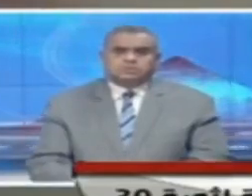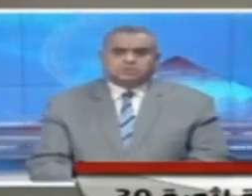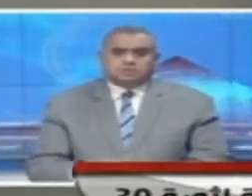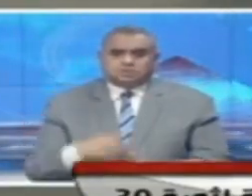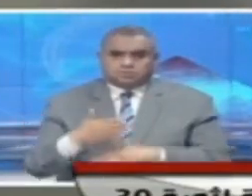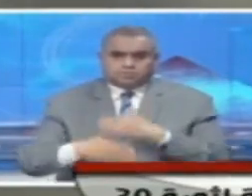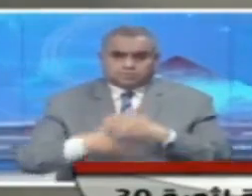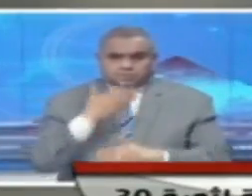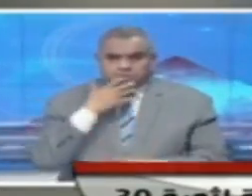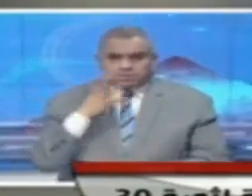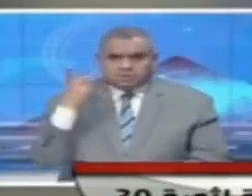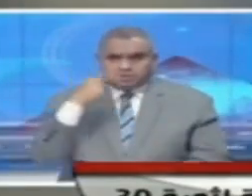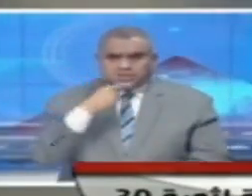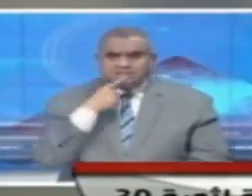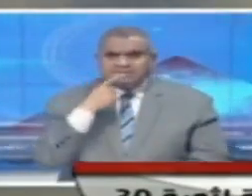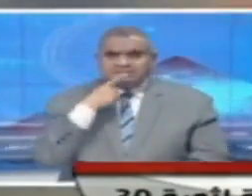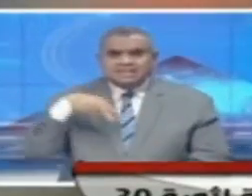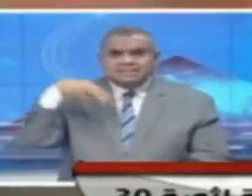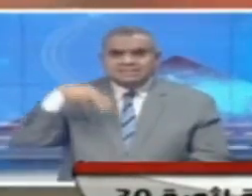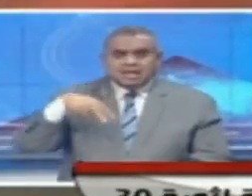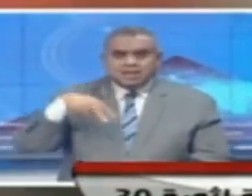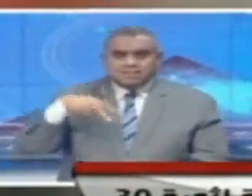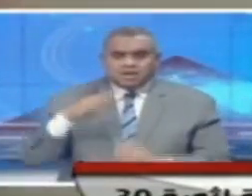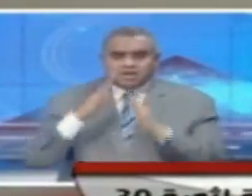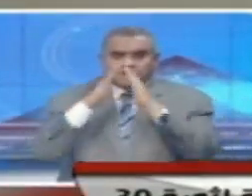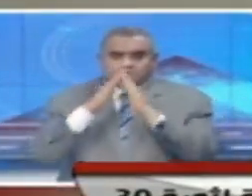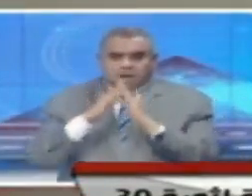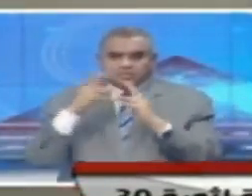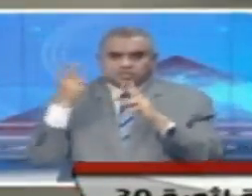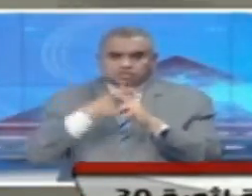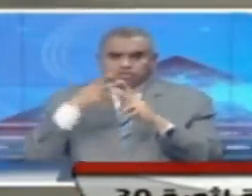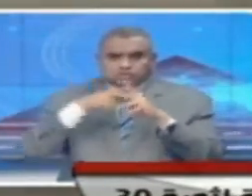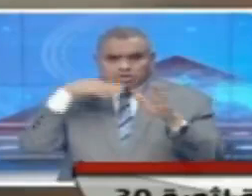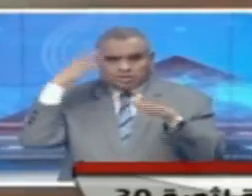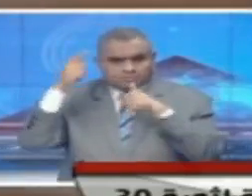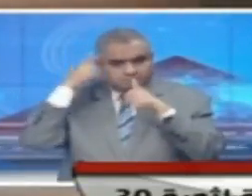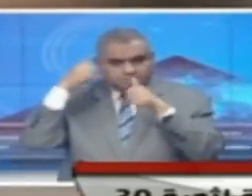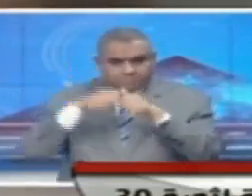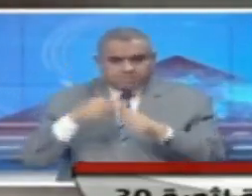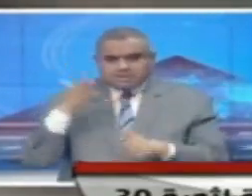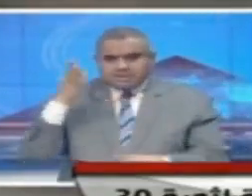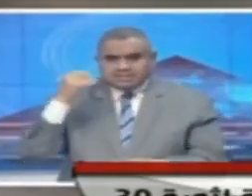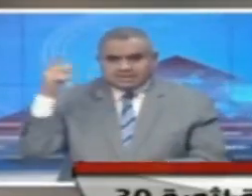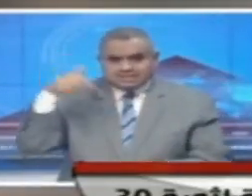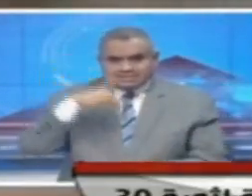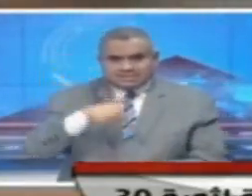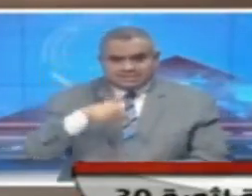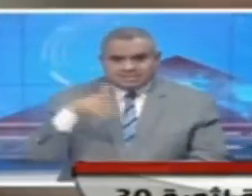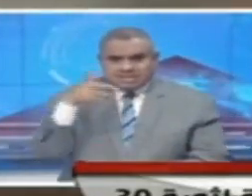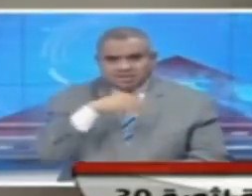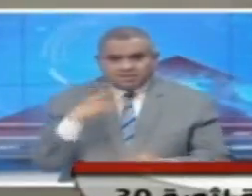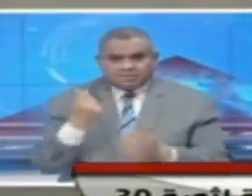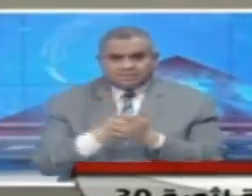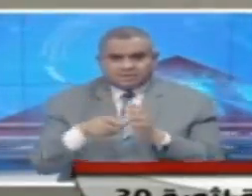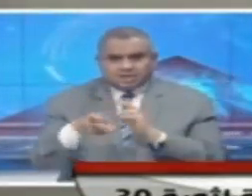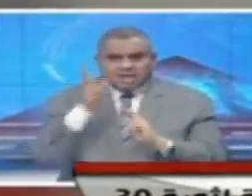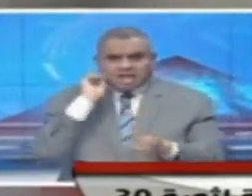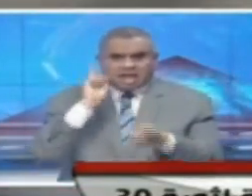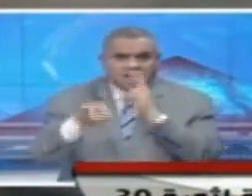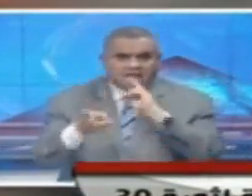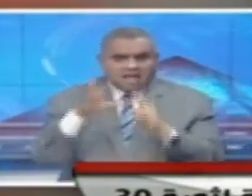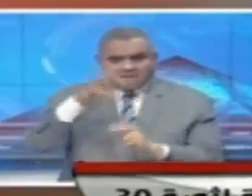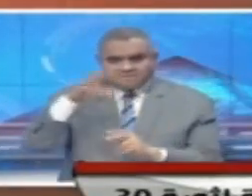بعد مرور 8 سنوات المصريون في الخارج يحيون ذكرى ثورة 30 يونيو عبر الاحتفال في